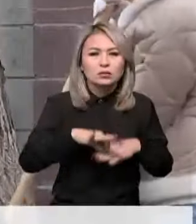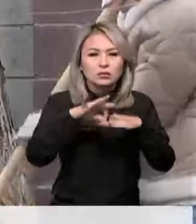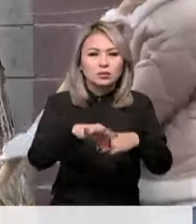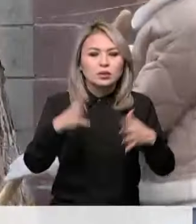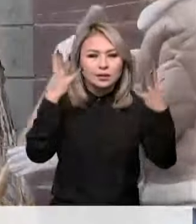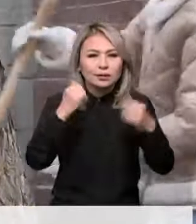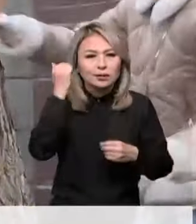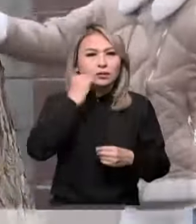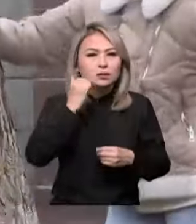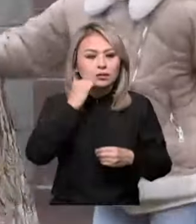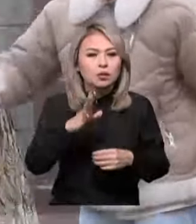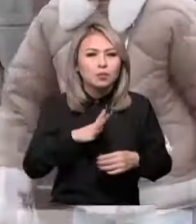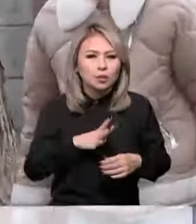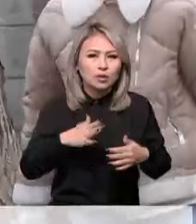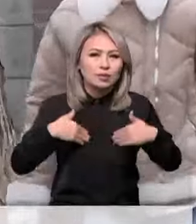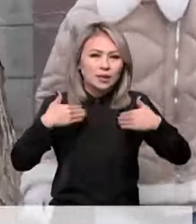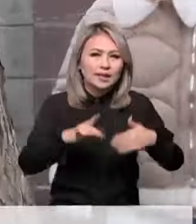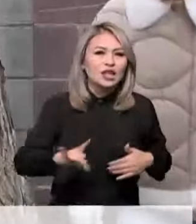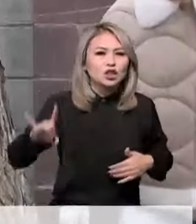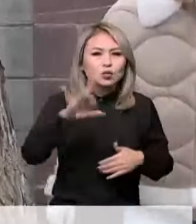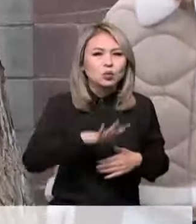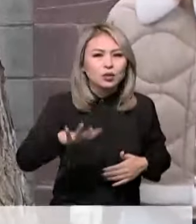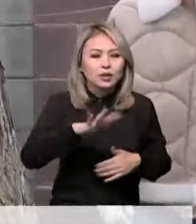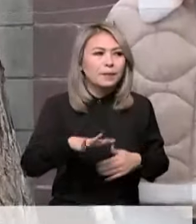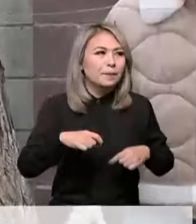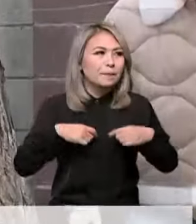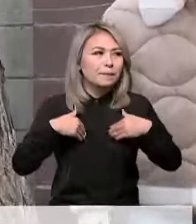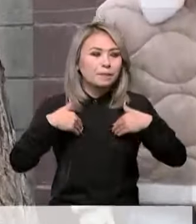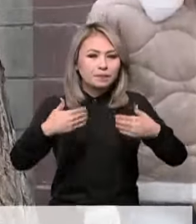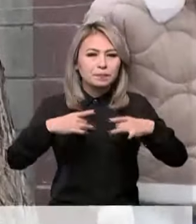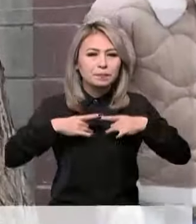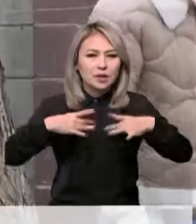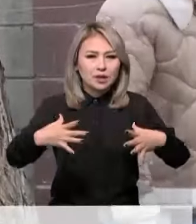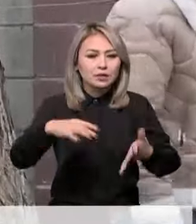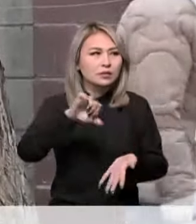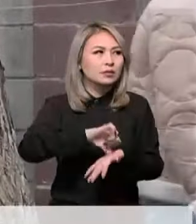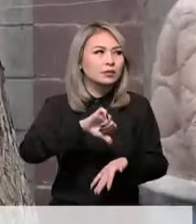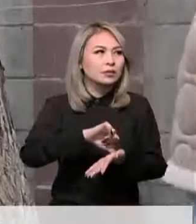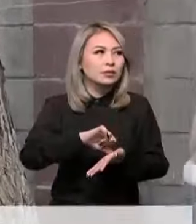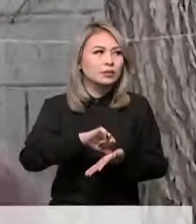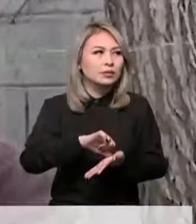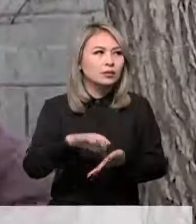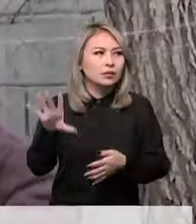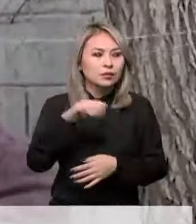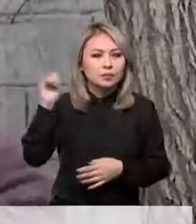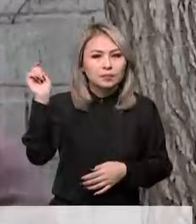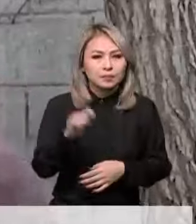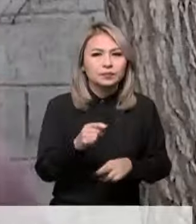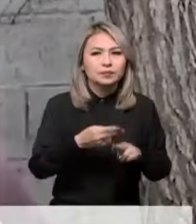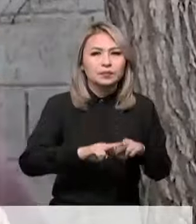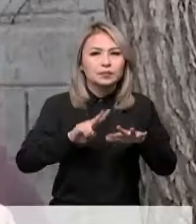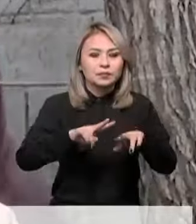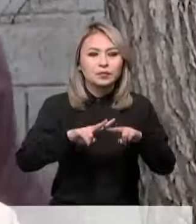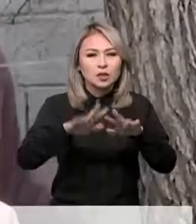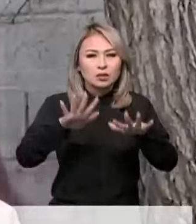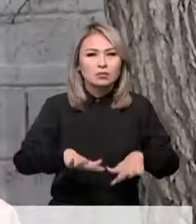қарттар күніне байланысты және де республика еліміздегі республика күніне орай бүгін қарттарымызды құттықтай келдік. Бұл Елорда